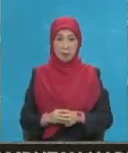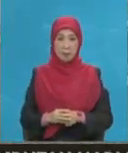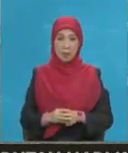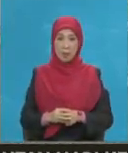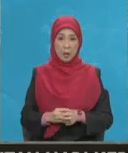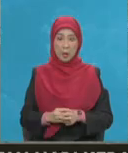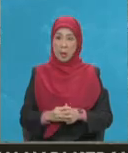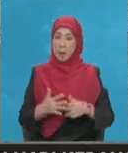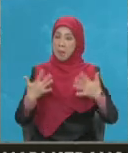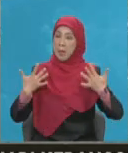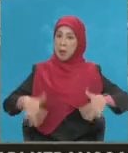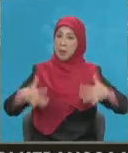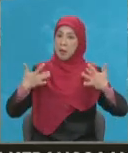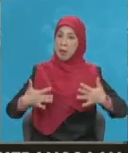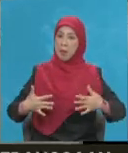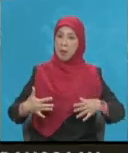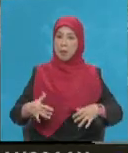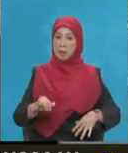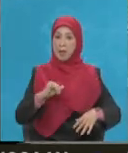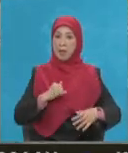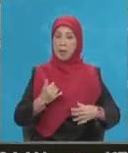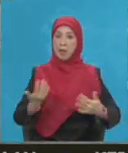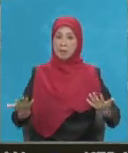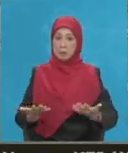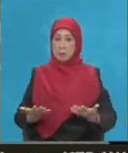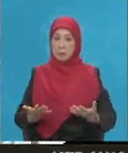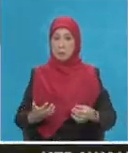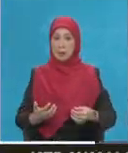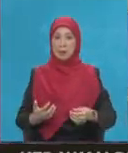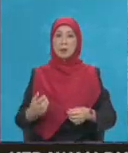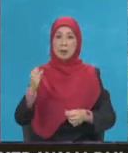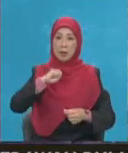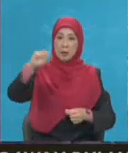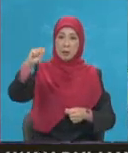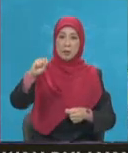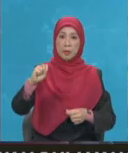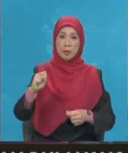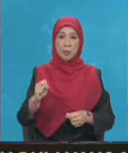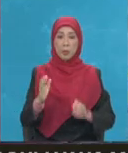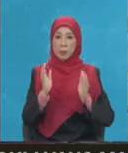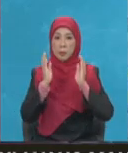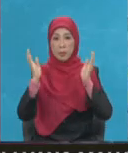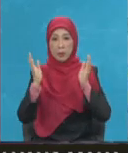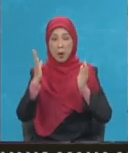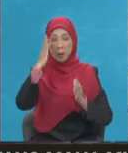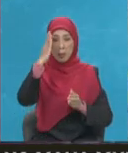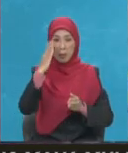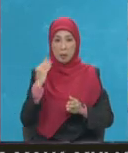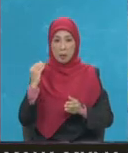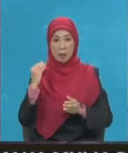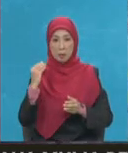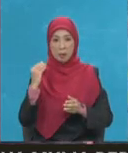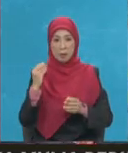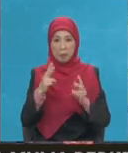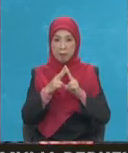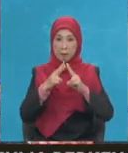It's amazing that I can be here, especially for this National Day. Brunei has been a very good experience, and it seems like a